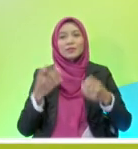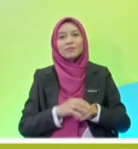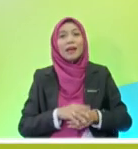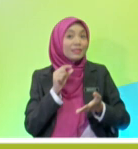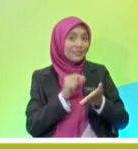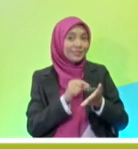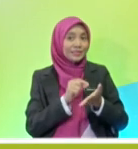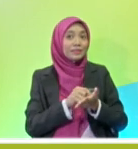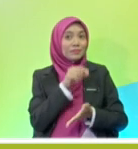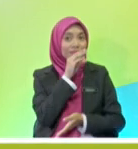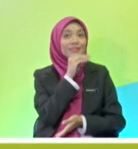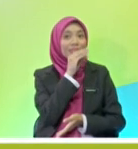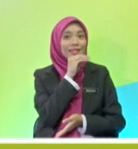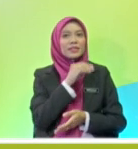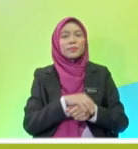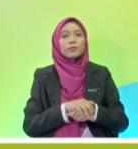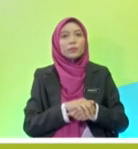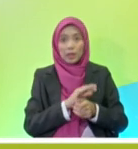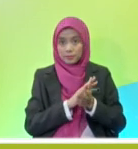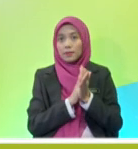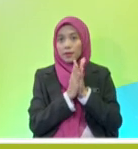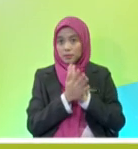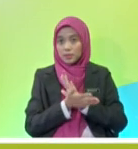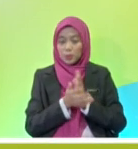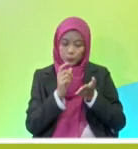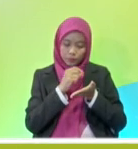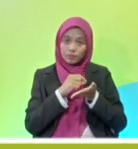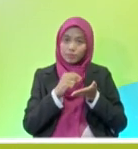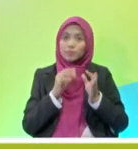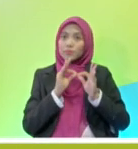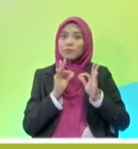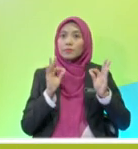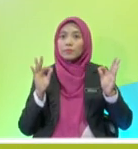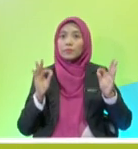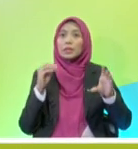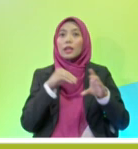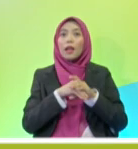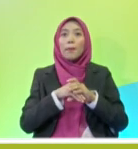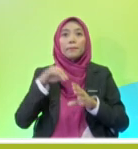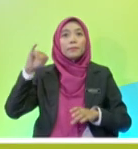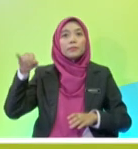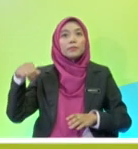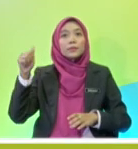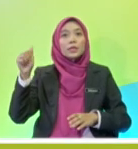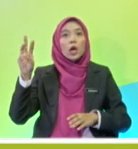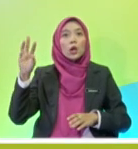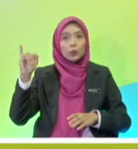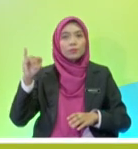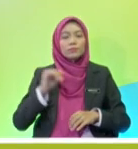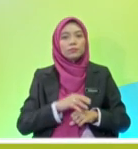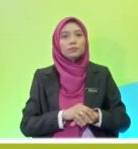ada di situ kita akan jauhi kan perkataan-perkataan dan ayat-ayat nih Okelah untuk ayat pertama